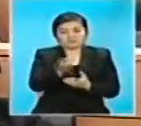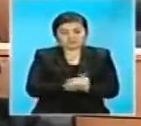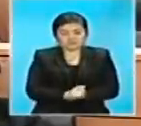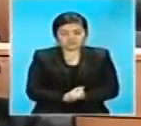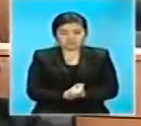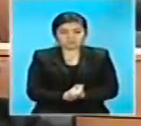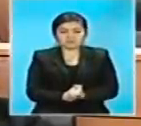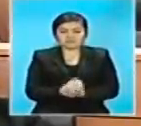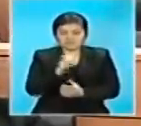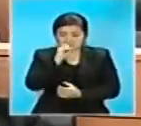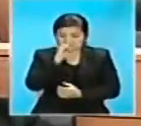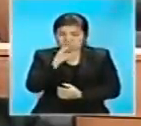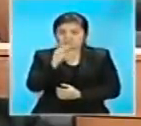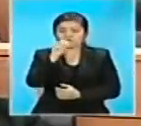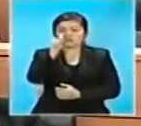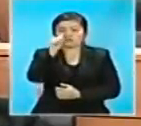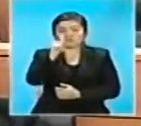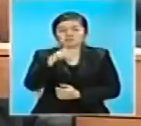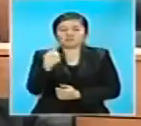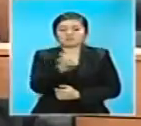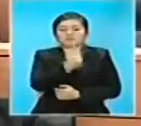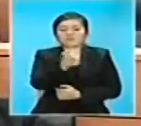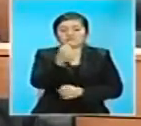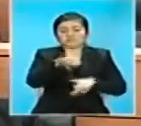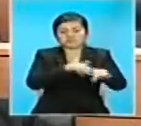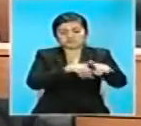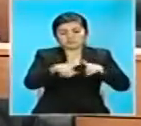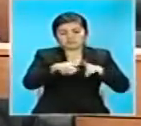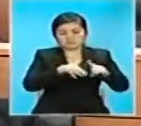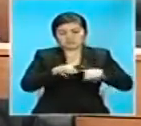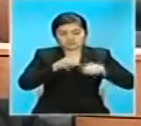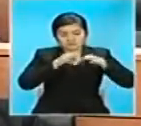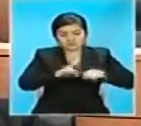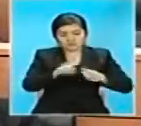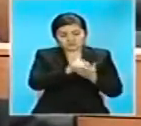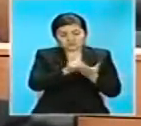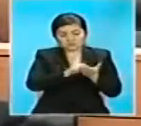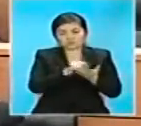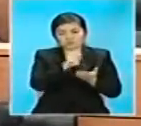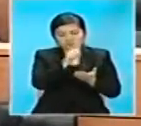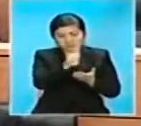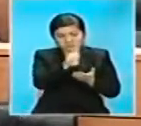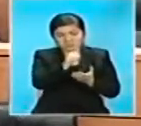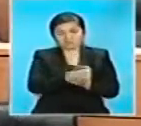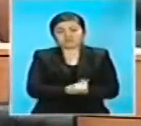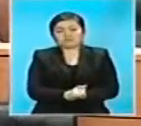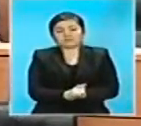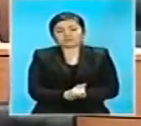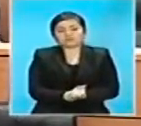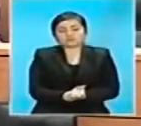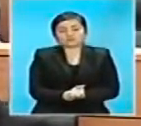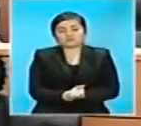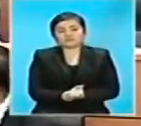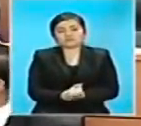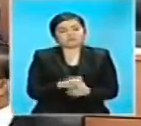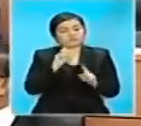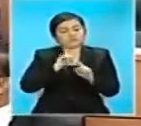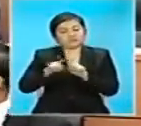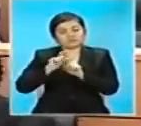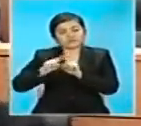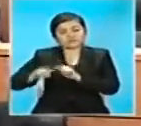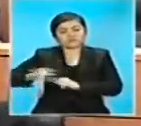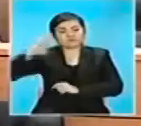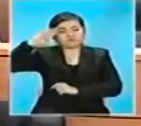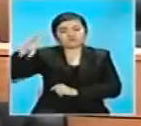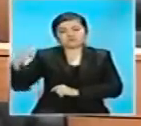แทบจะพูดได้ว่ามีเพียงแค่ฉบับเดียวด้วยซ้ำไปท่านประธานที่เคารพครับทุกครั้งที่มีการปฏิวัติ